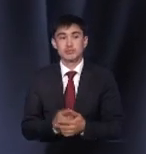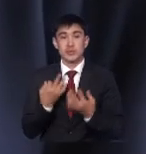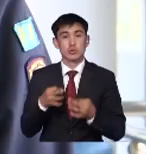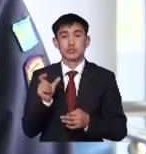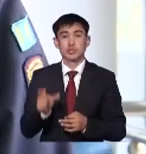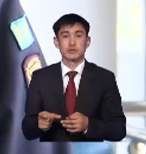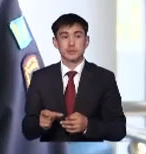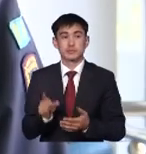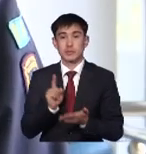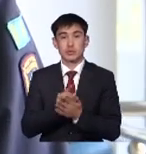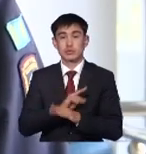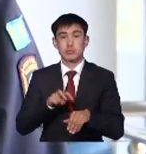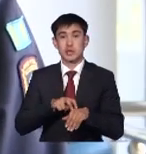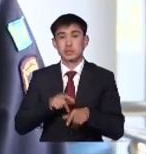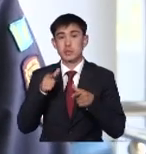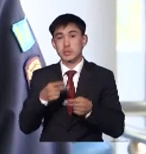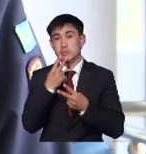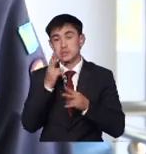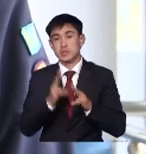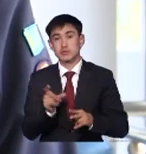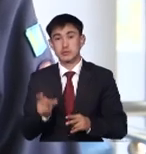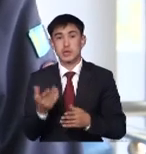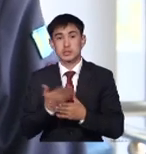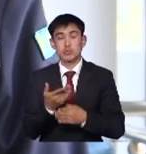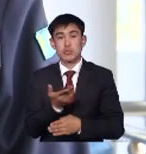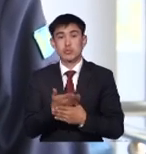Любой человек, он не должен бояться подойти к пострадавшему,